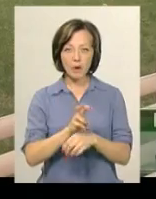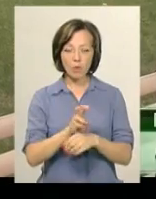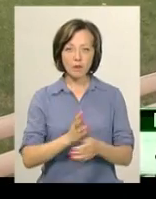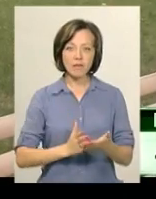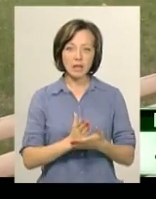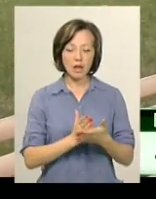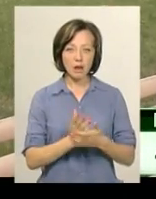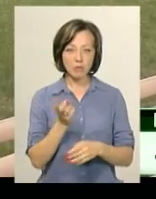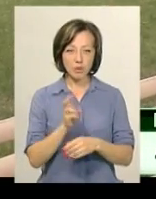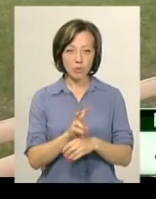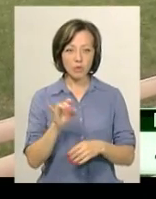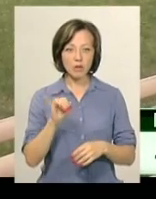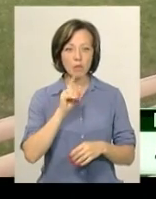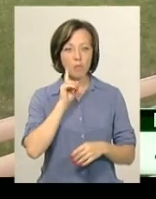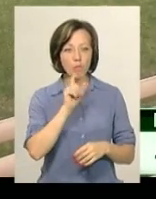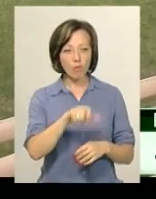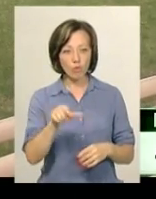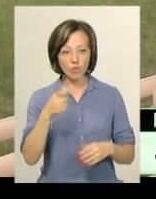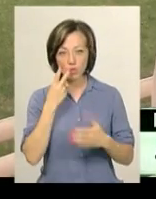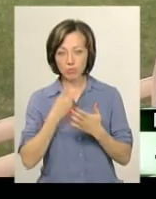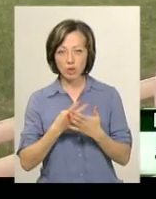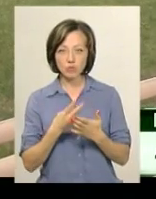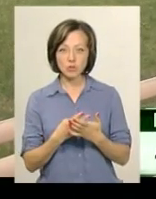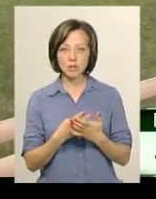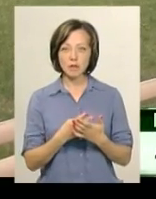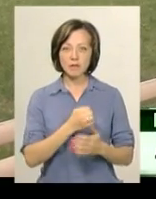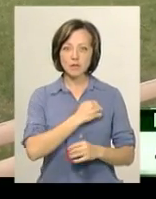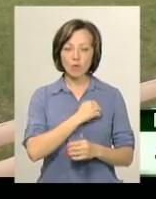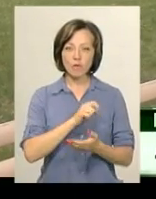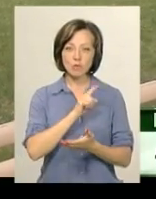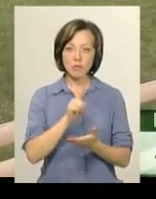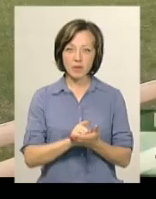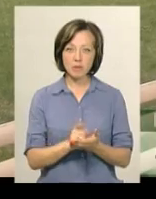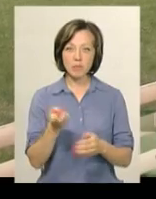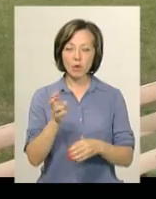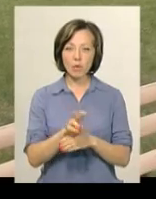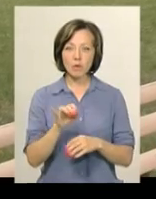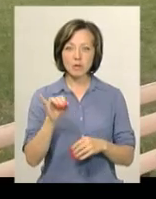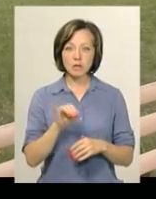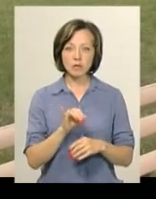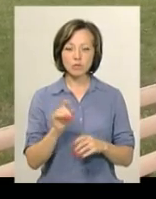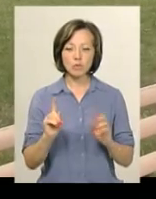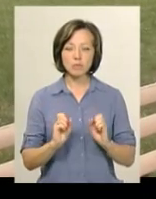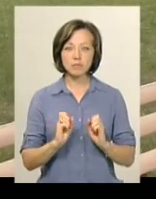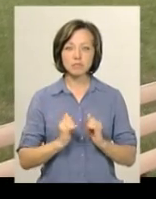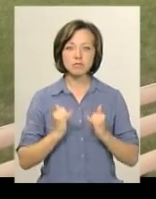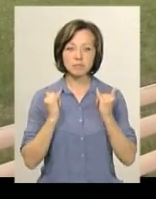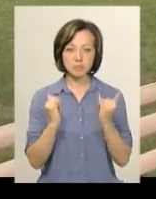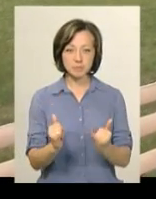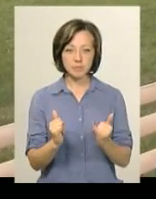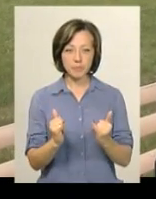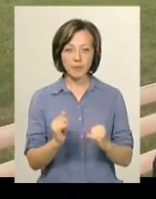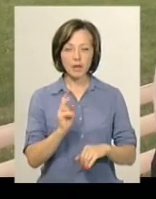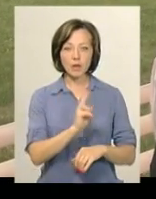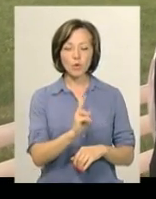ветерани приходять, і молодь, бачите, от військовозобов'язані, приходять, щоб віддати дань